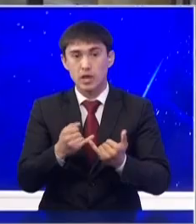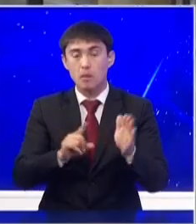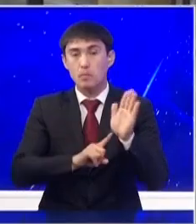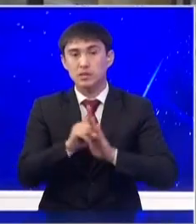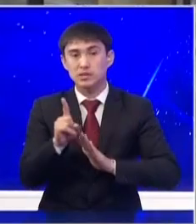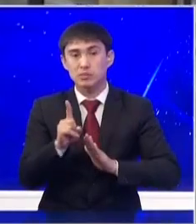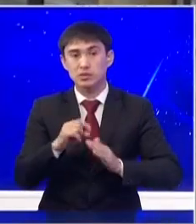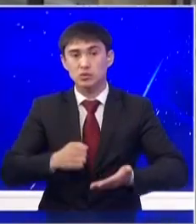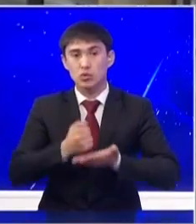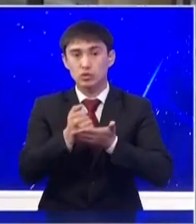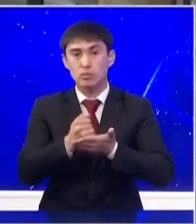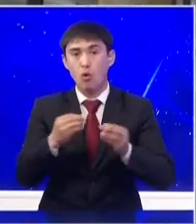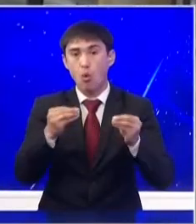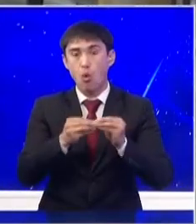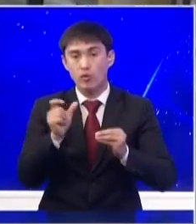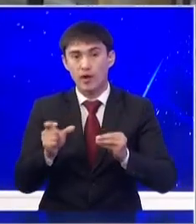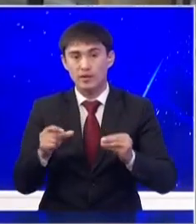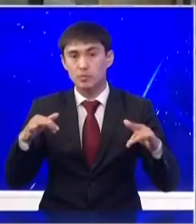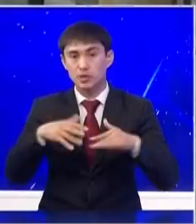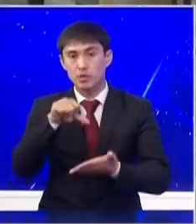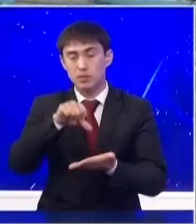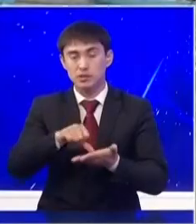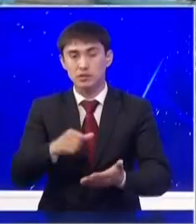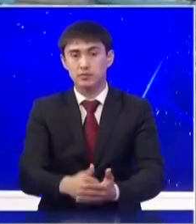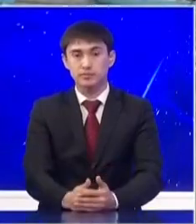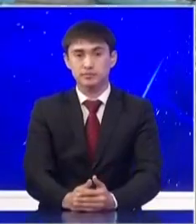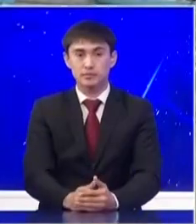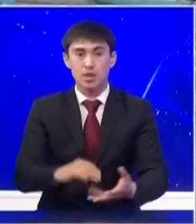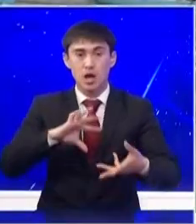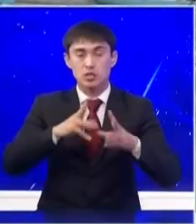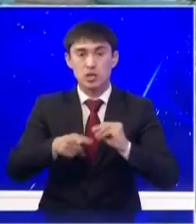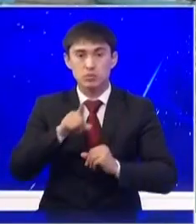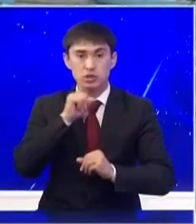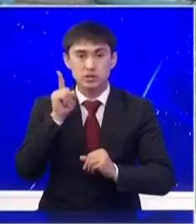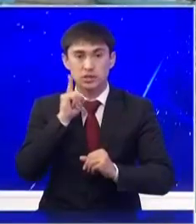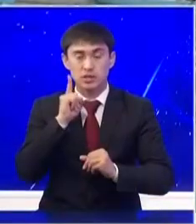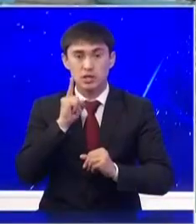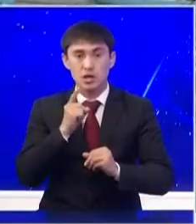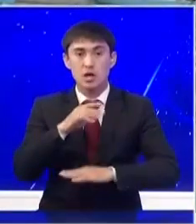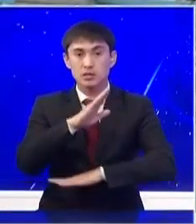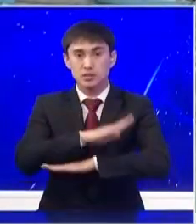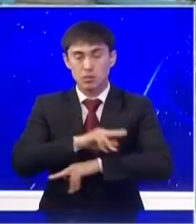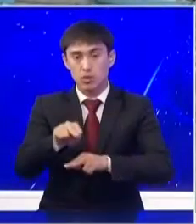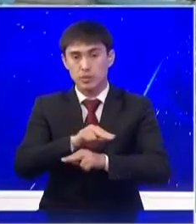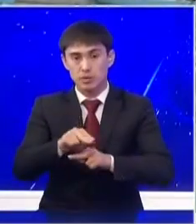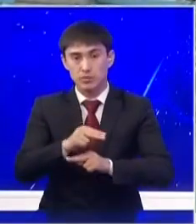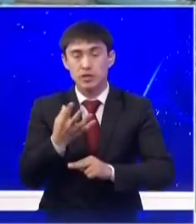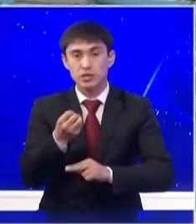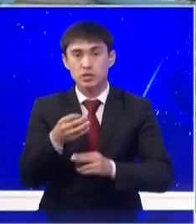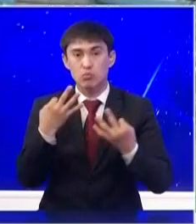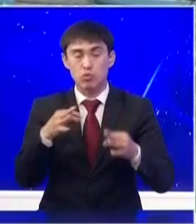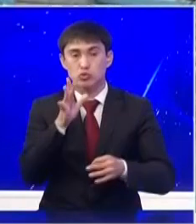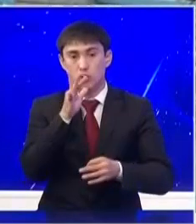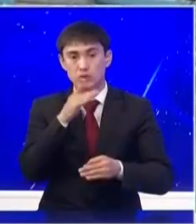бастамасын қостап 10-ға жуық азамат жиылыпты. Жалпы жастарға осы сабақ беремін. И одан да бос